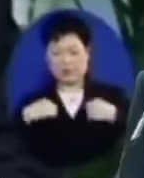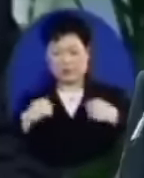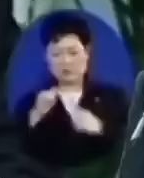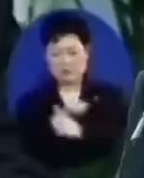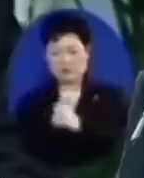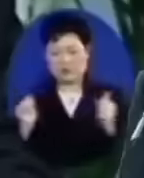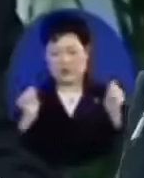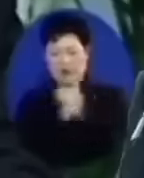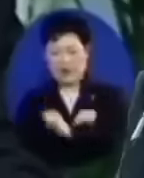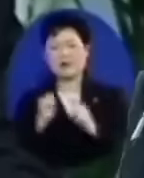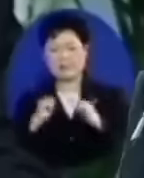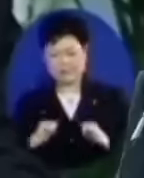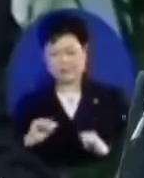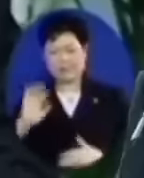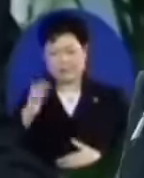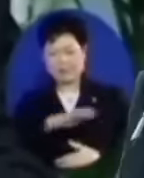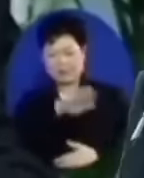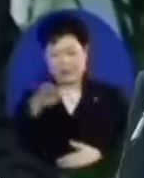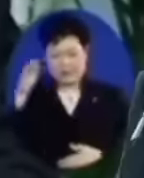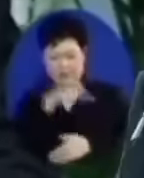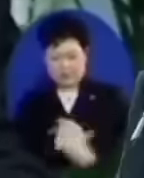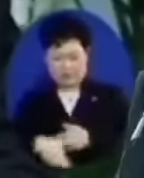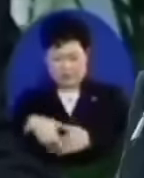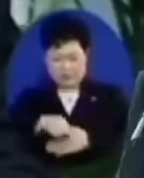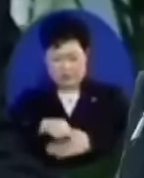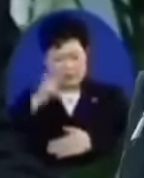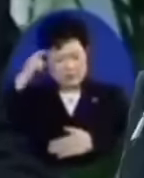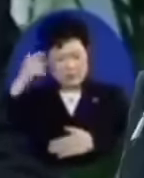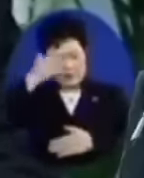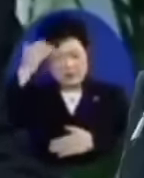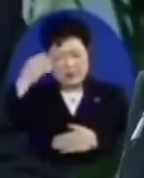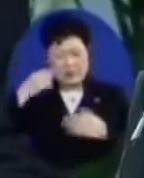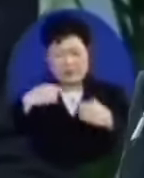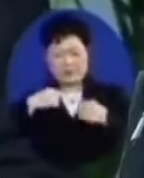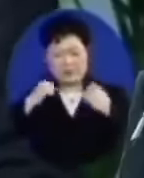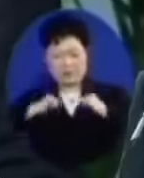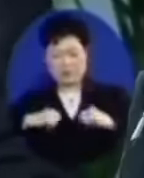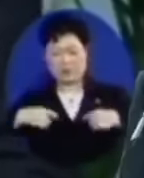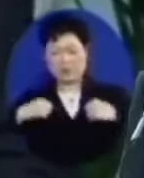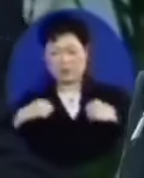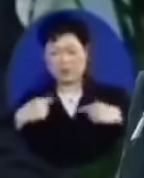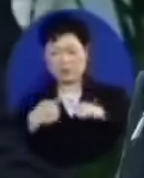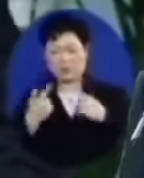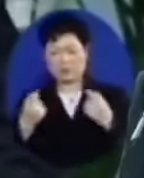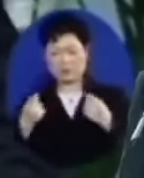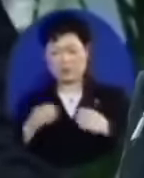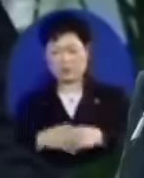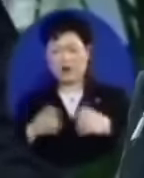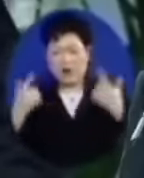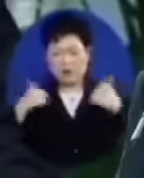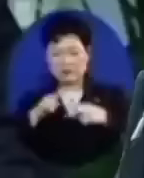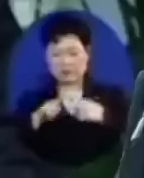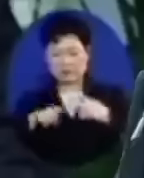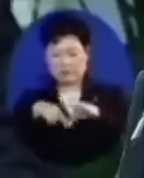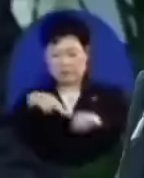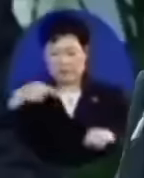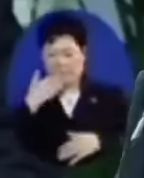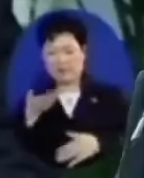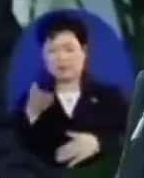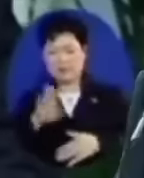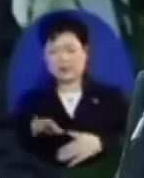되는 것입니다. 우리의 육체는 우리의 영혼이 입고 있는 옷입니다. 언제고 벗어버릴 수 있습니다.